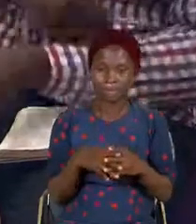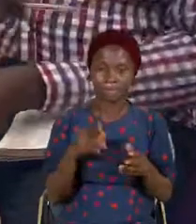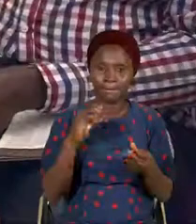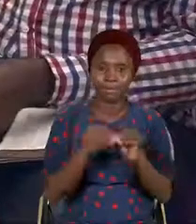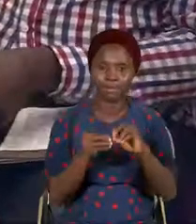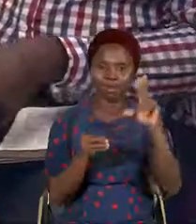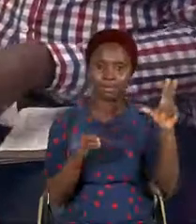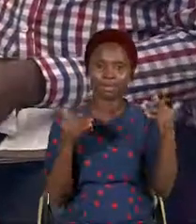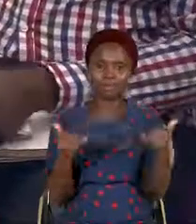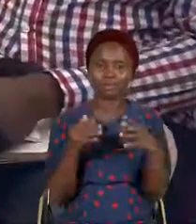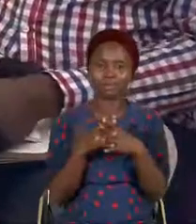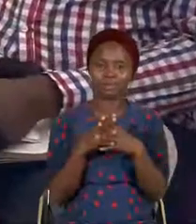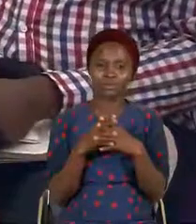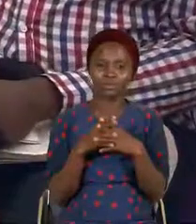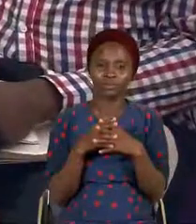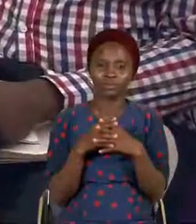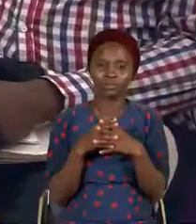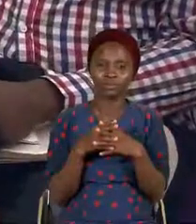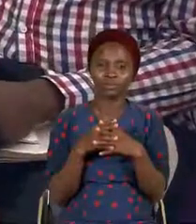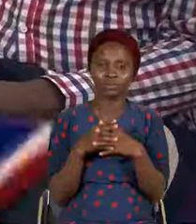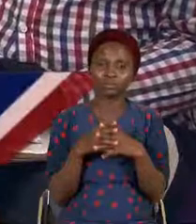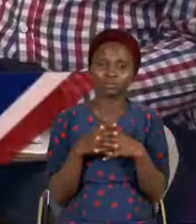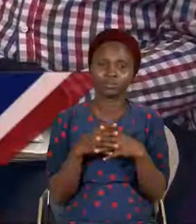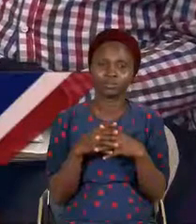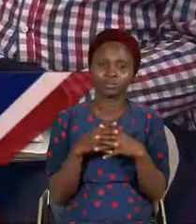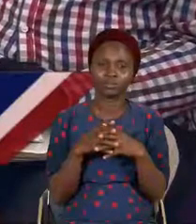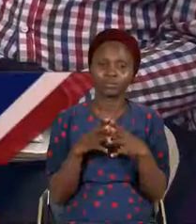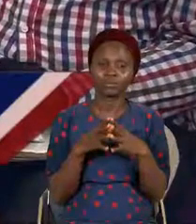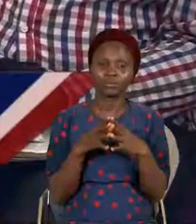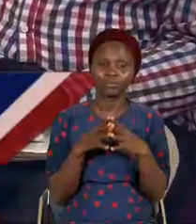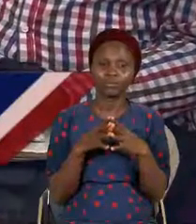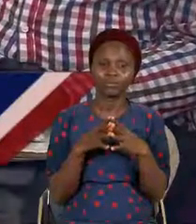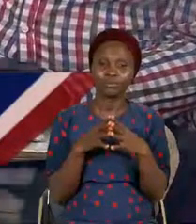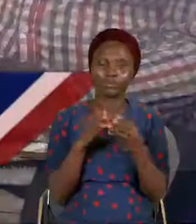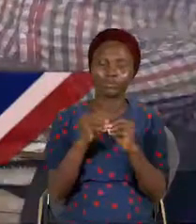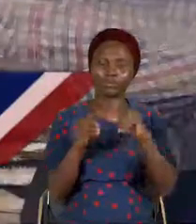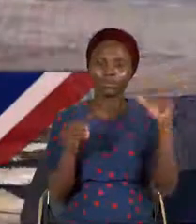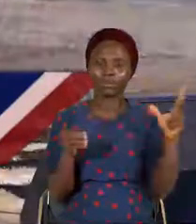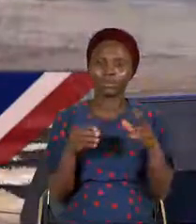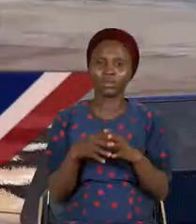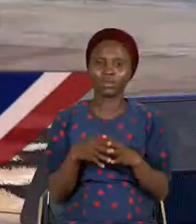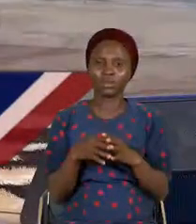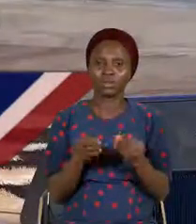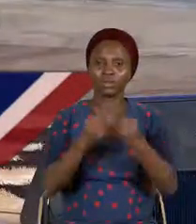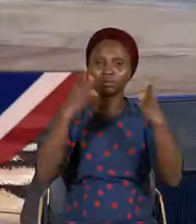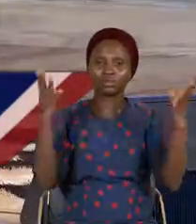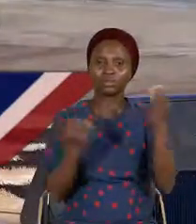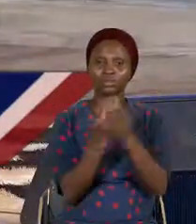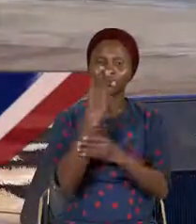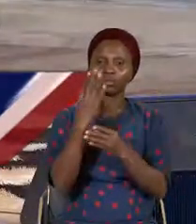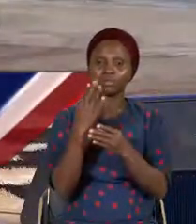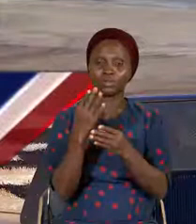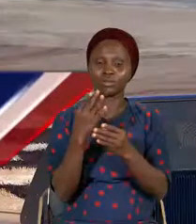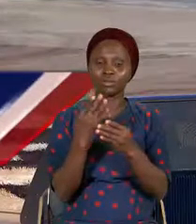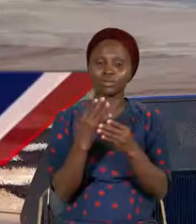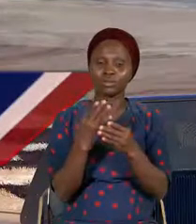Nous abordons le troisième grand point, la croissance extraordinaire à travers le